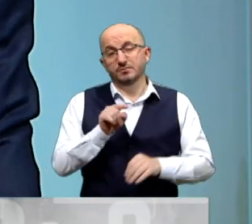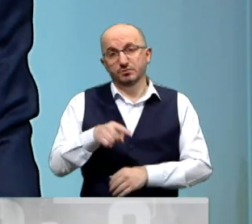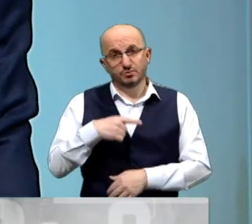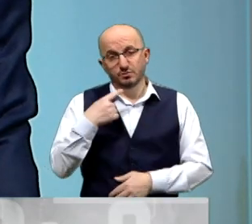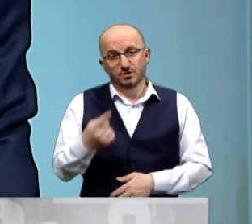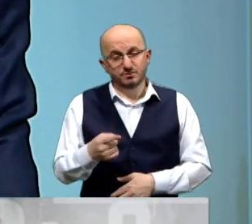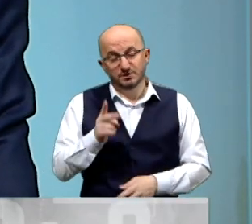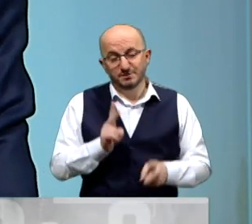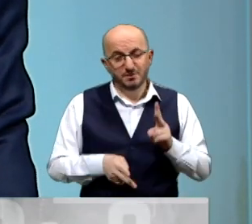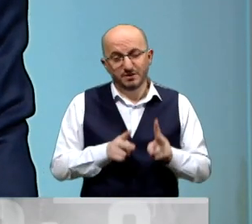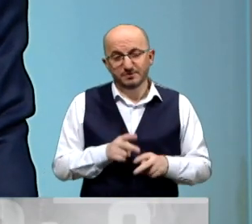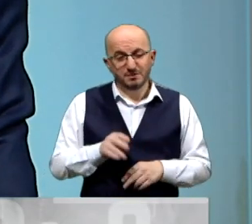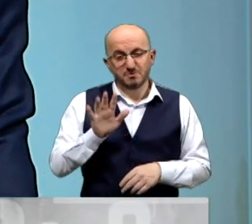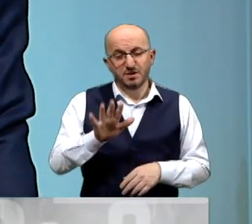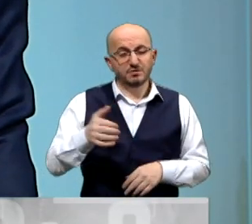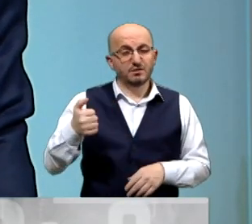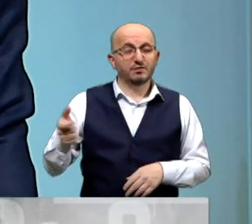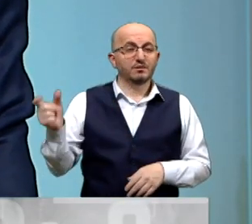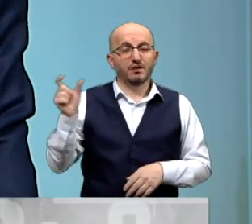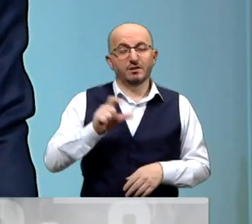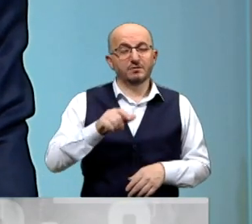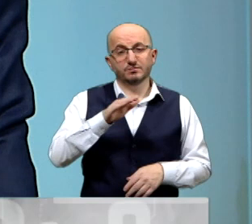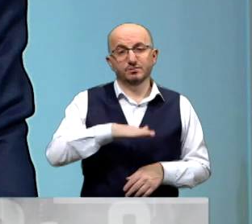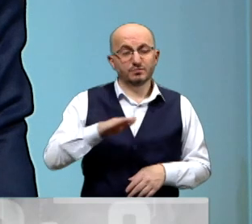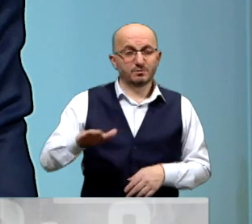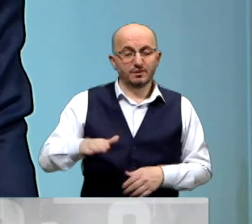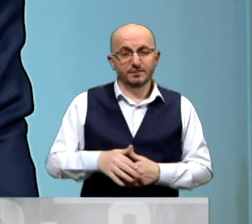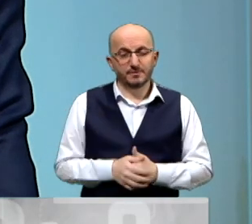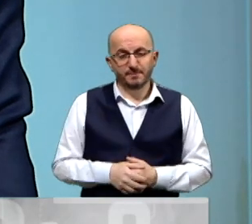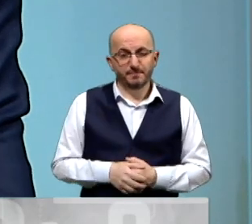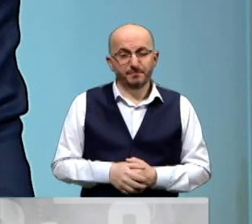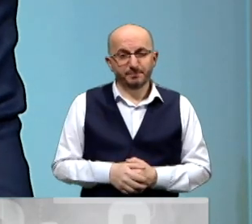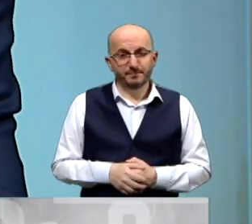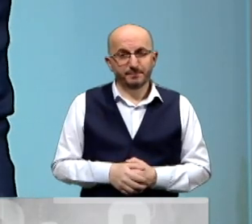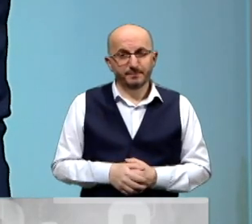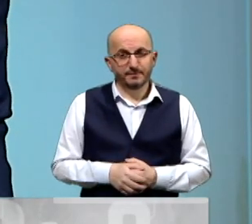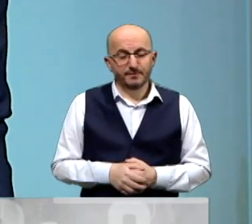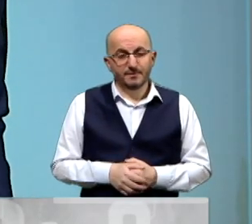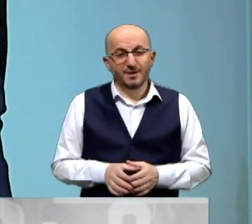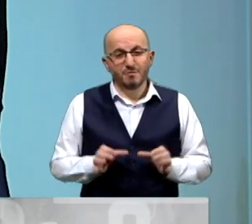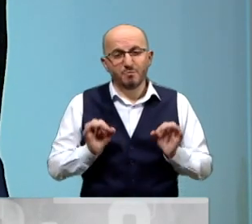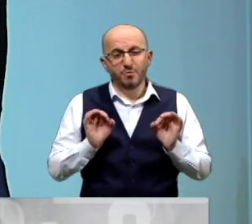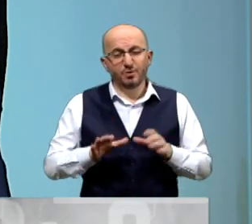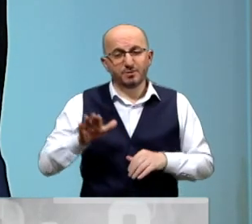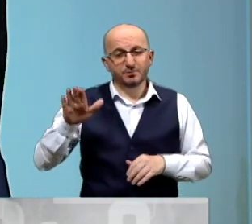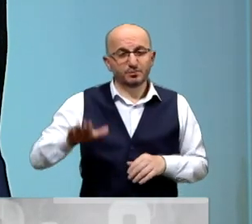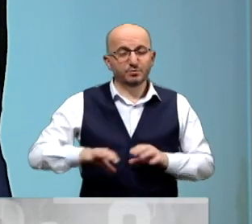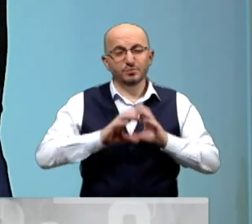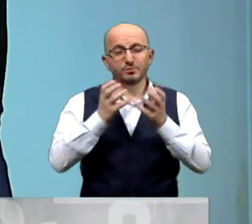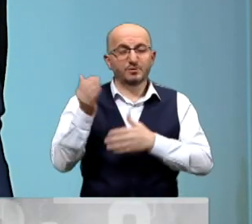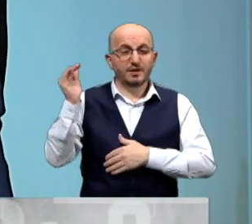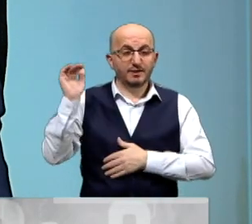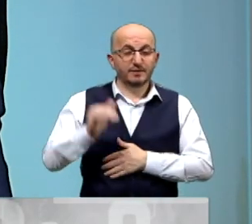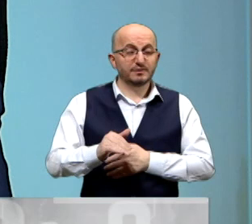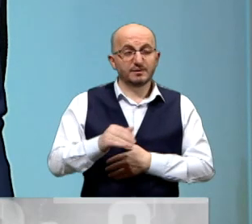bazen böyle 5-6 aylık çocuklar Pro metre bebek diyorlar bunlara böyle bir çocuk dünyaya getiren bir